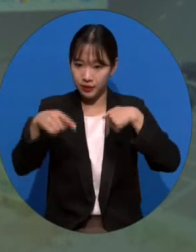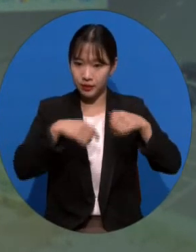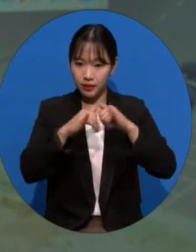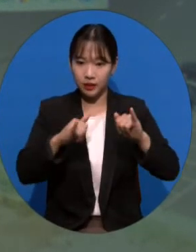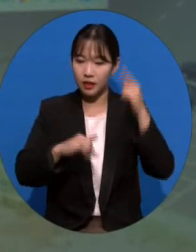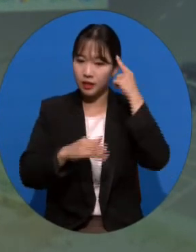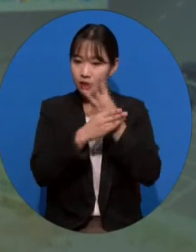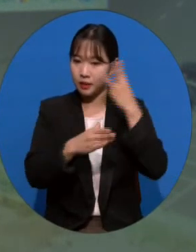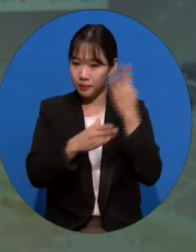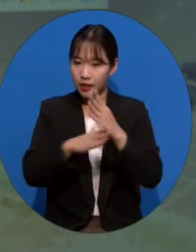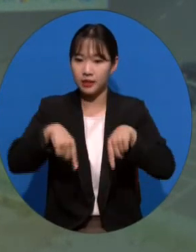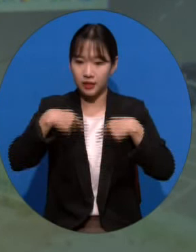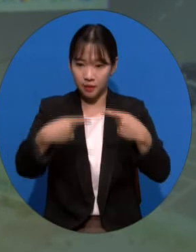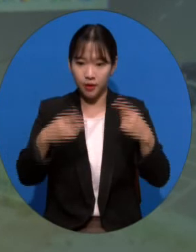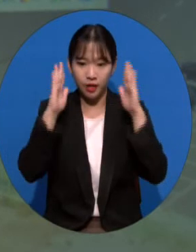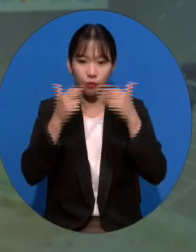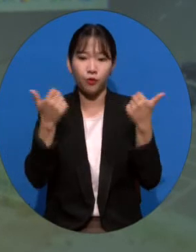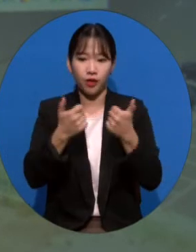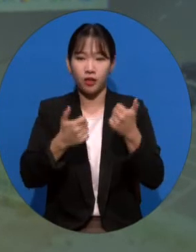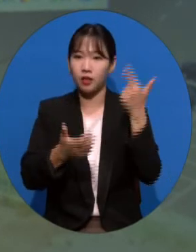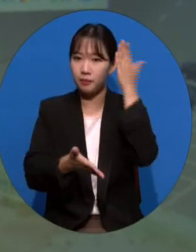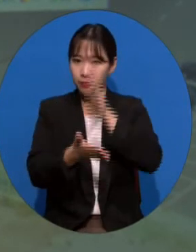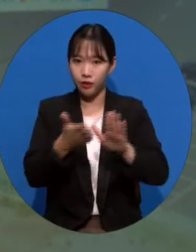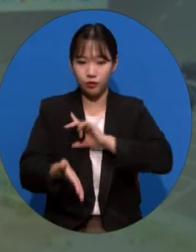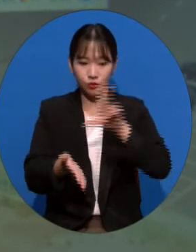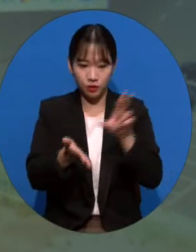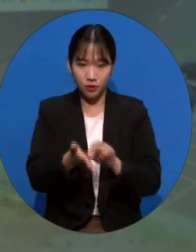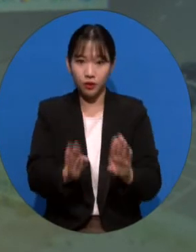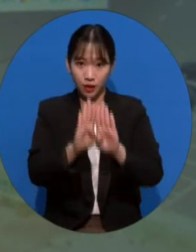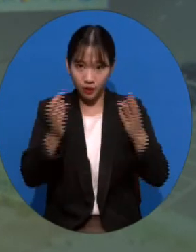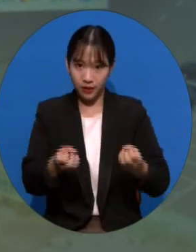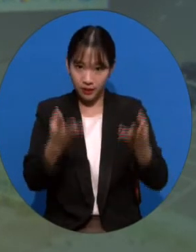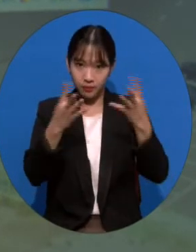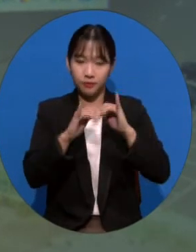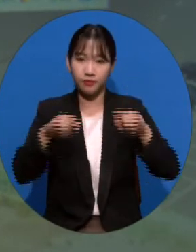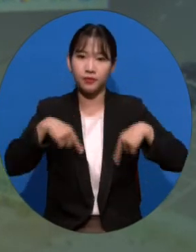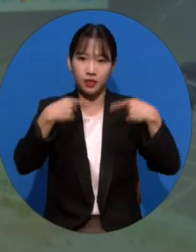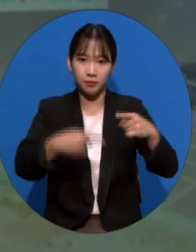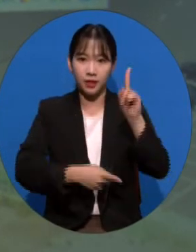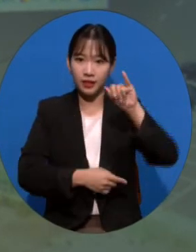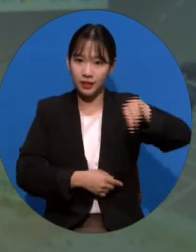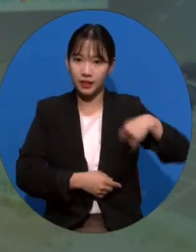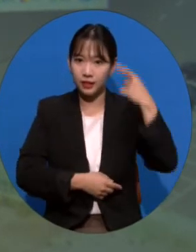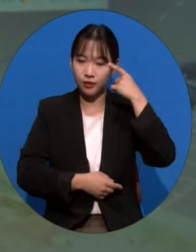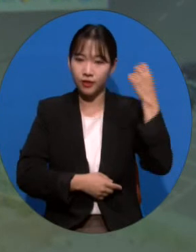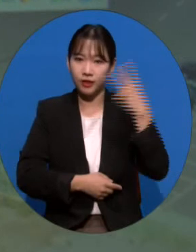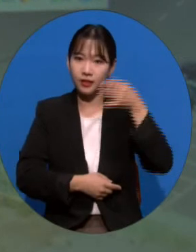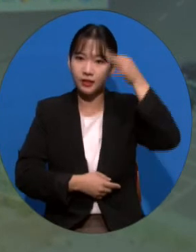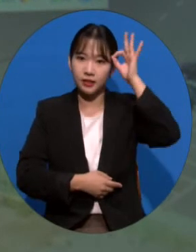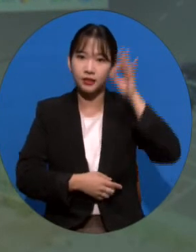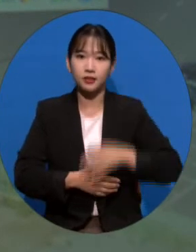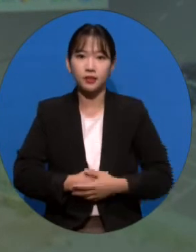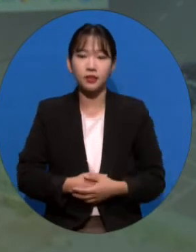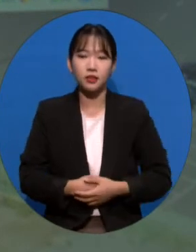석학들이 참여한 학술 회의였지만 평화를 주제로 한 캠페인에 많은 이들이 참여하면서 DJ 정신을 되새겼습니다.